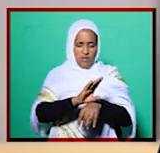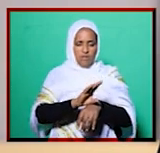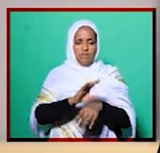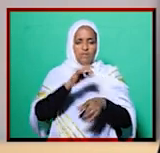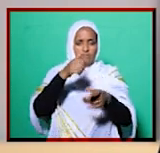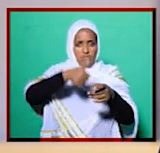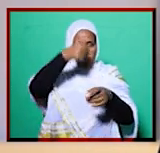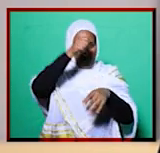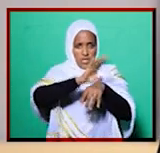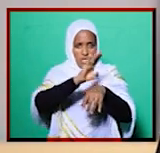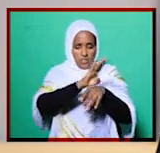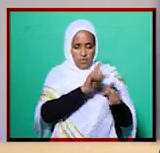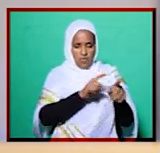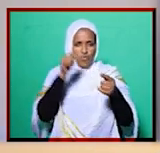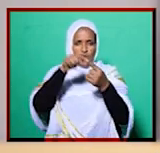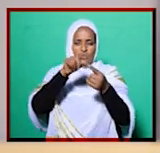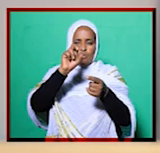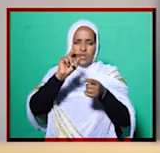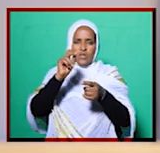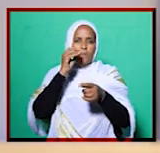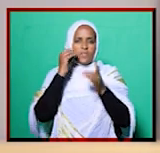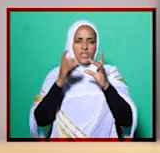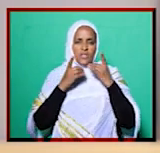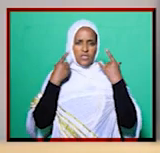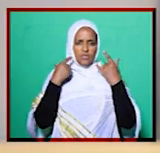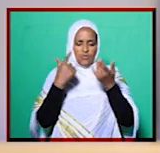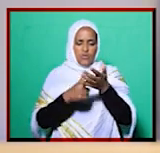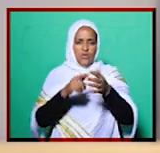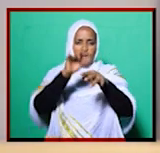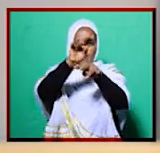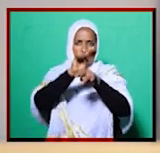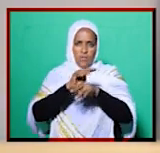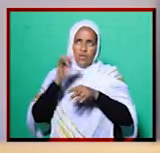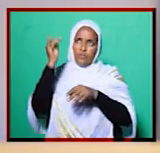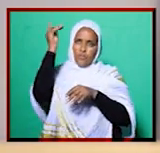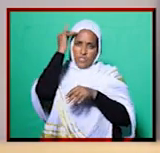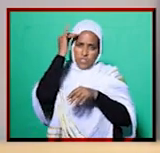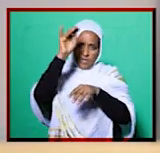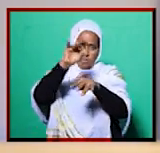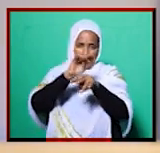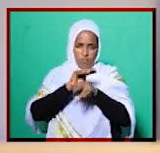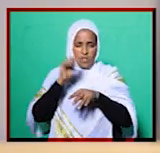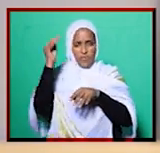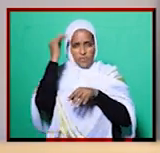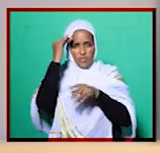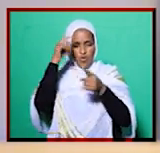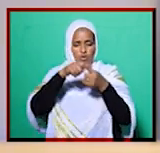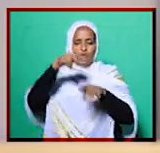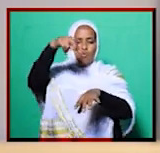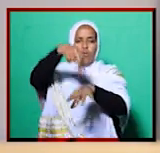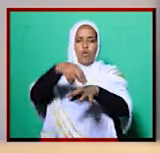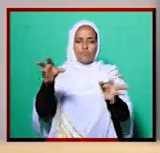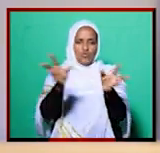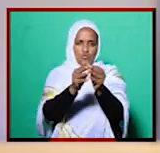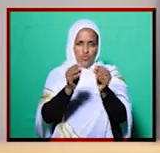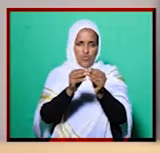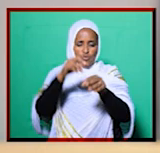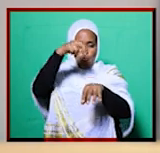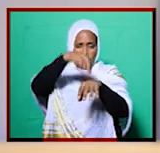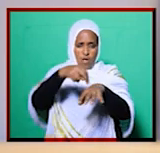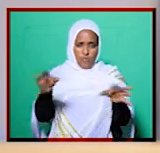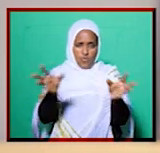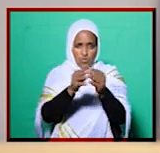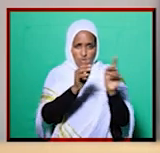አይነት እየተሰራም አይደለም። ስለዚህ ጉባኤ ሊቃውንቱ በተለይ እኛ ቤተ ክርስቲያን አሁን መንበረ ፓትርያርክነትን ከተቀበለች ትንሽ ጊዜ